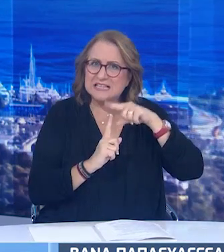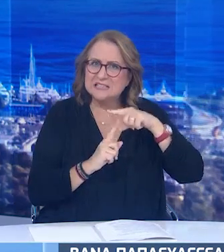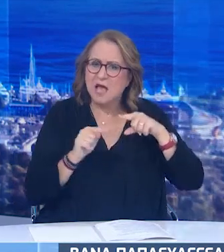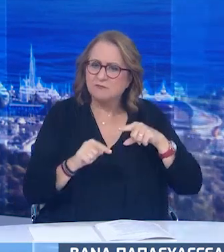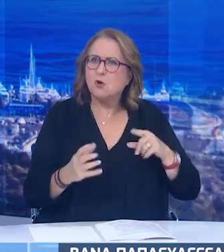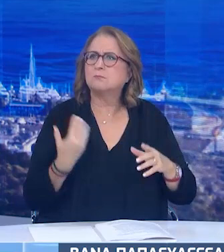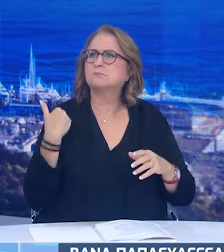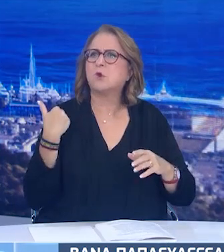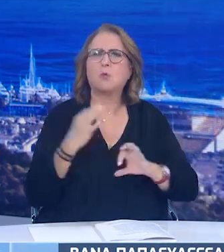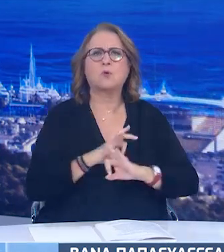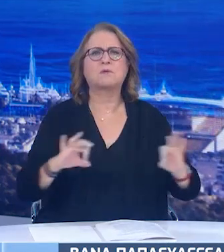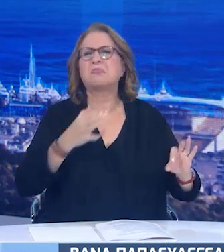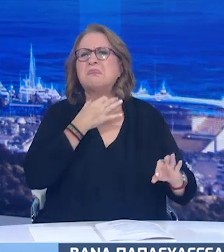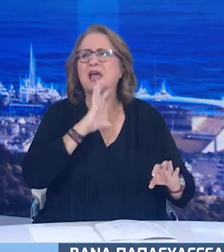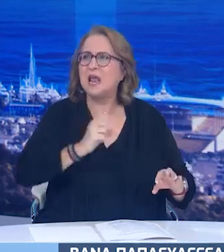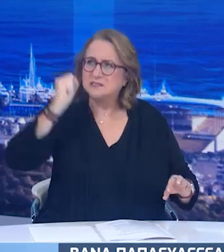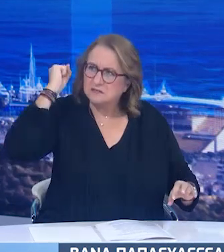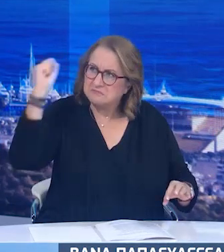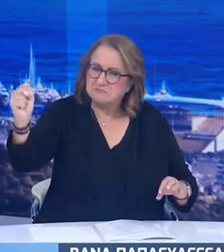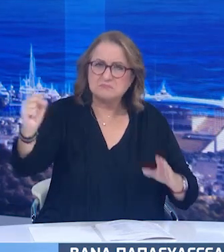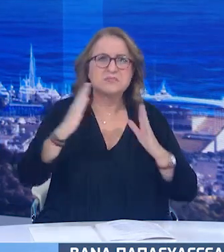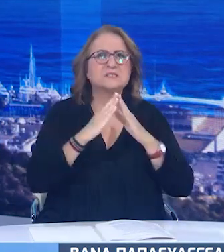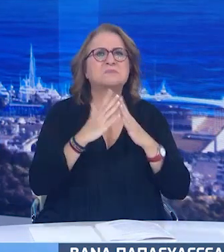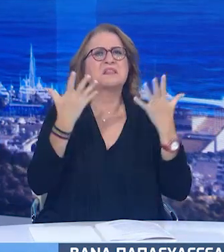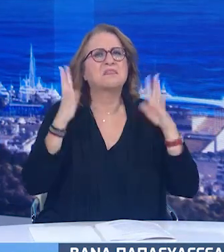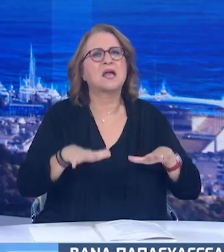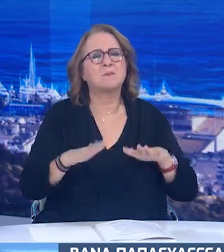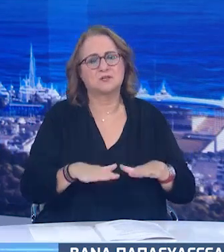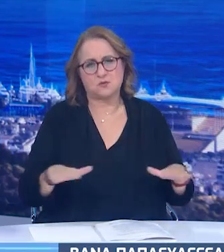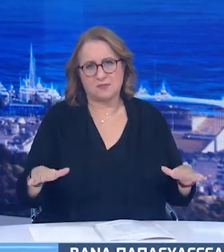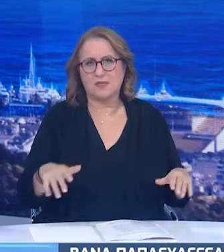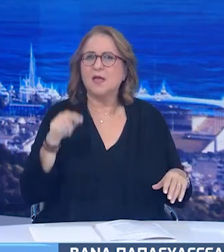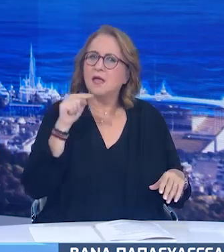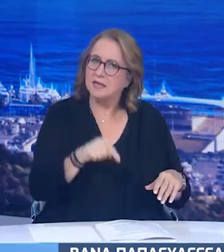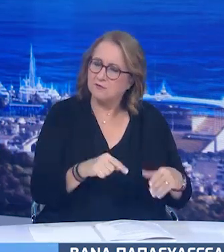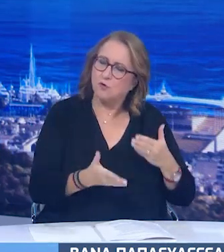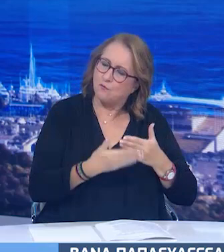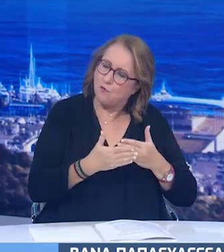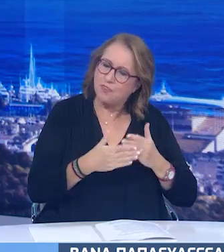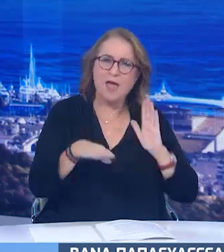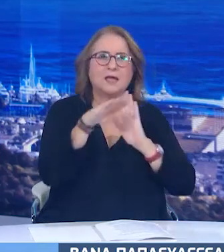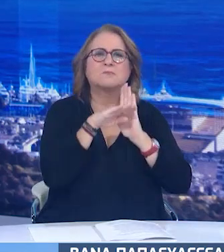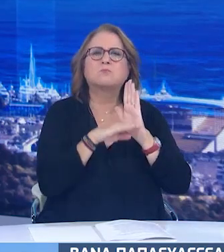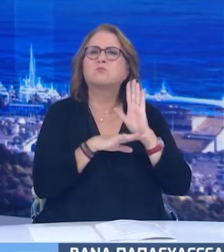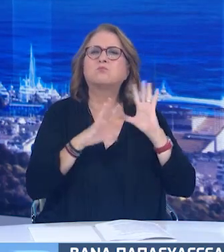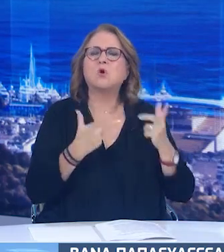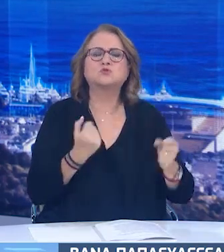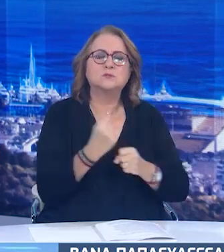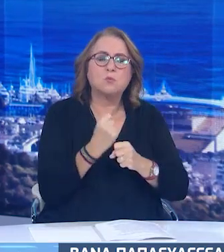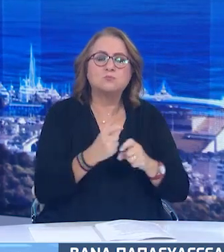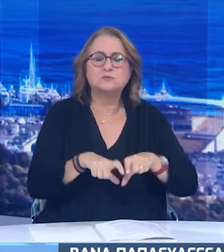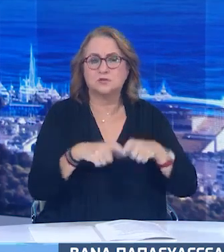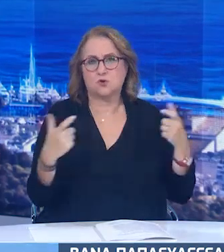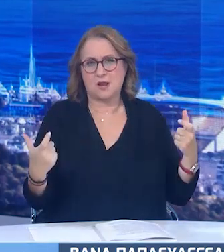αυτή υποστηρίζει τις επιλογές της Επιτροπής μας σχετικά με το πρωτόκολλο λειτουργίας των σχολείων. Η φιλοσοφία παραμονή των παιδιών στο